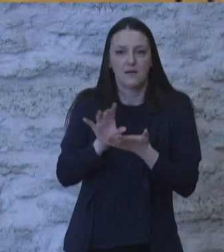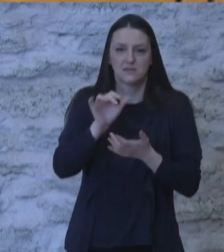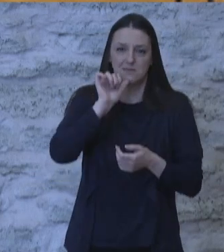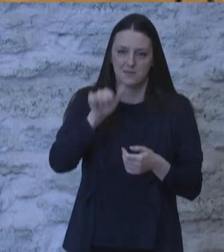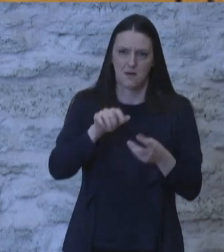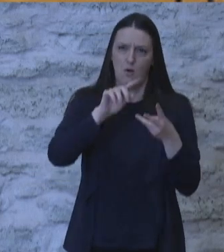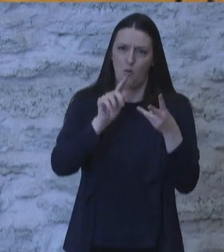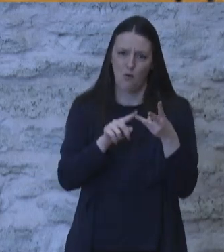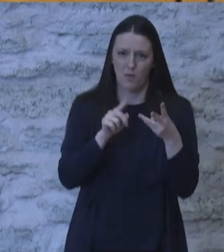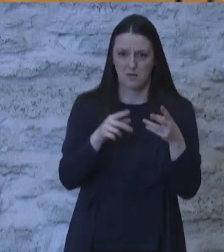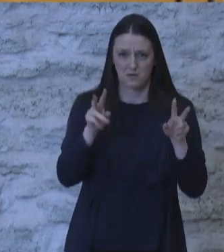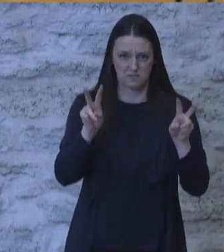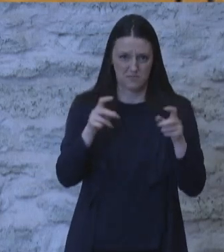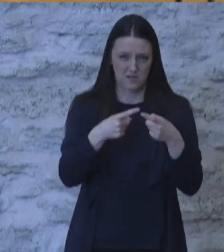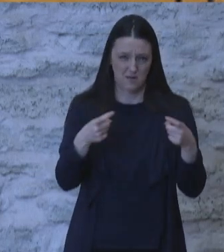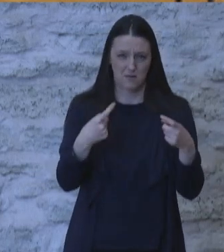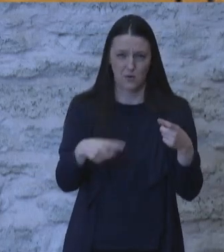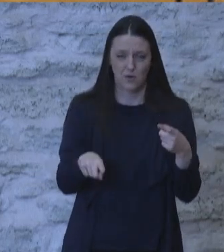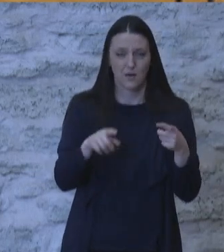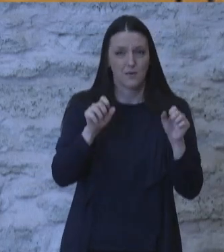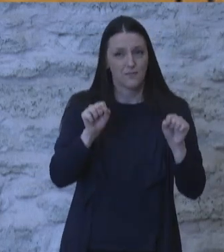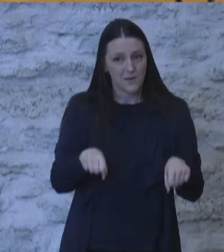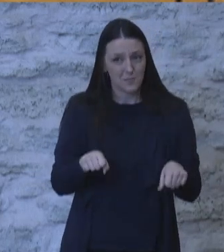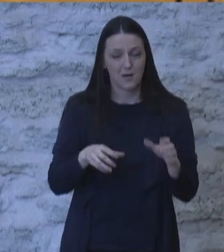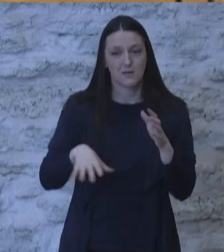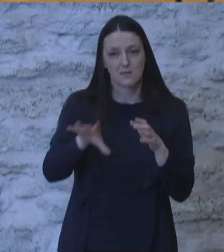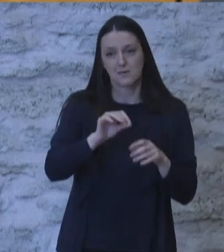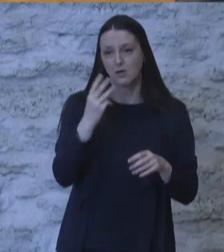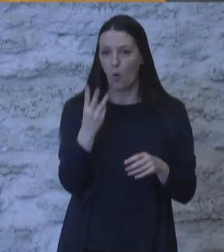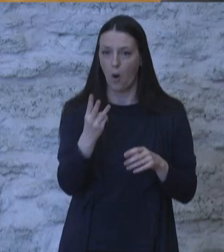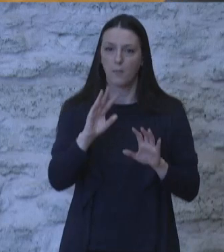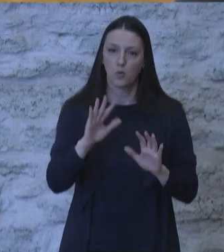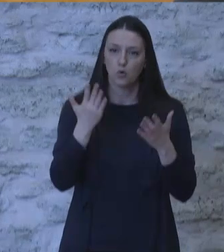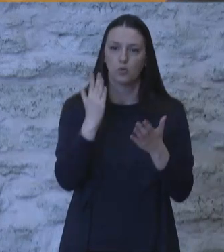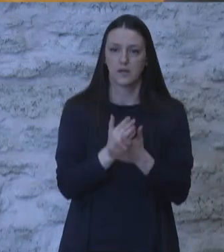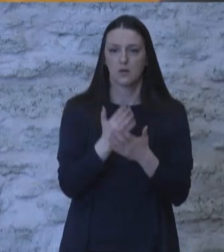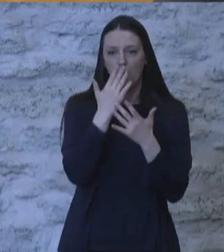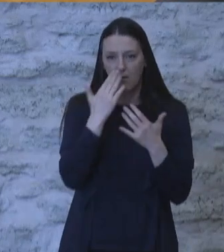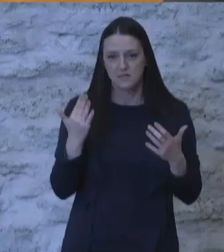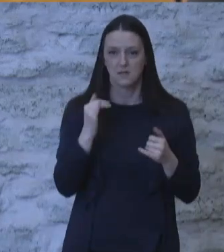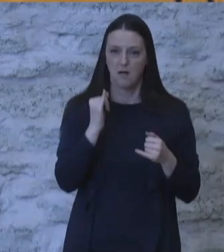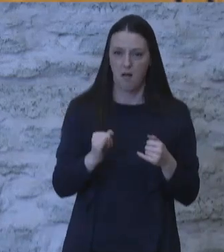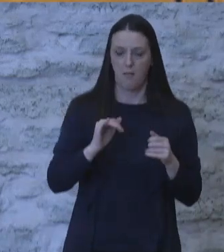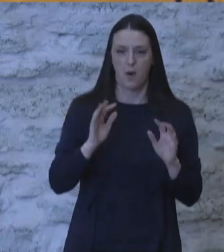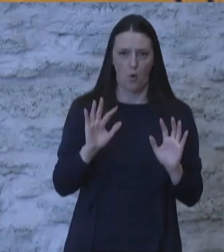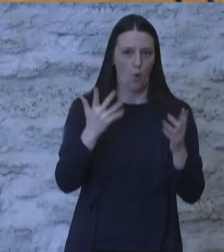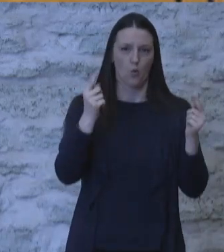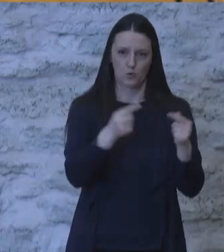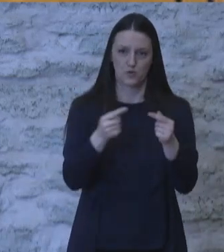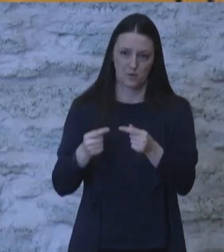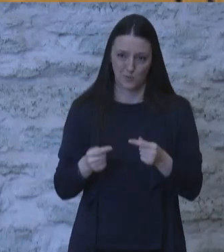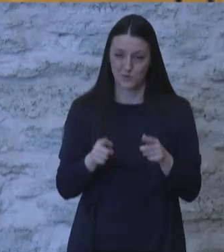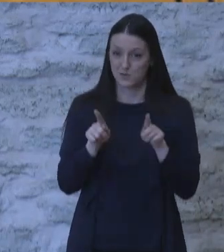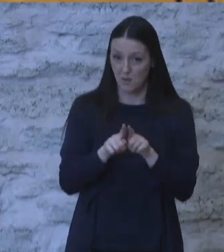Järgmine sitaad. Võimalik, et kõik need kolm juhtumit on asjade halb kokkusatumus. Samas reformi